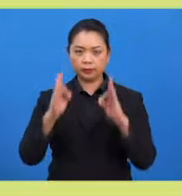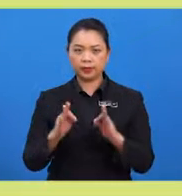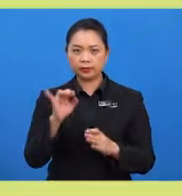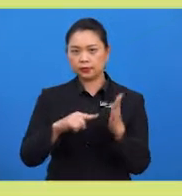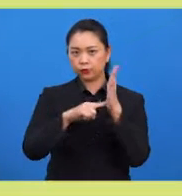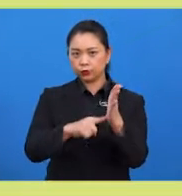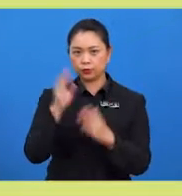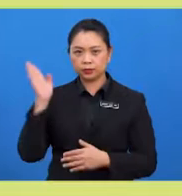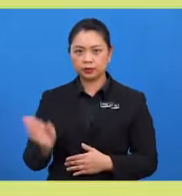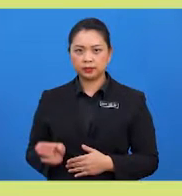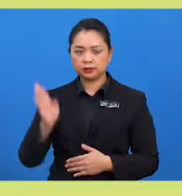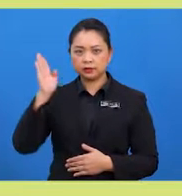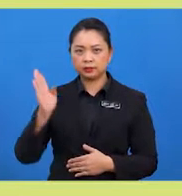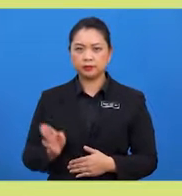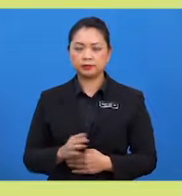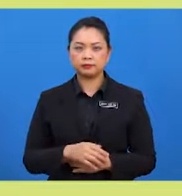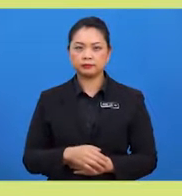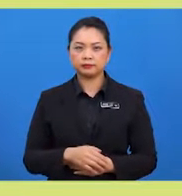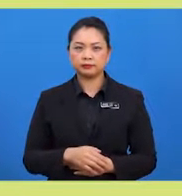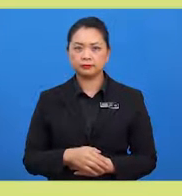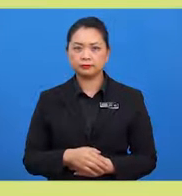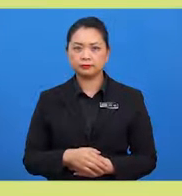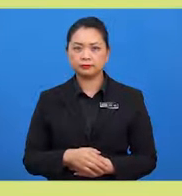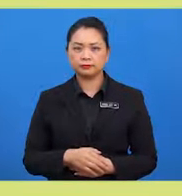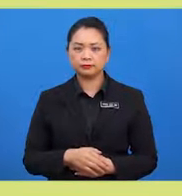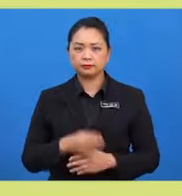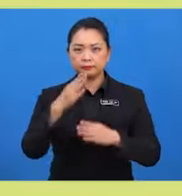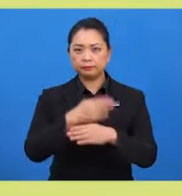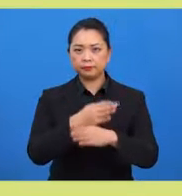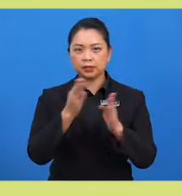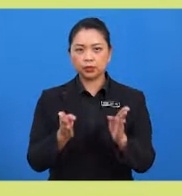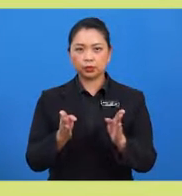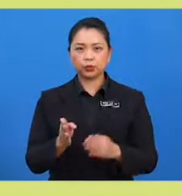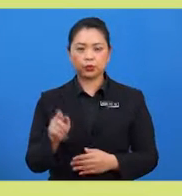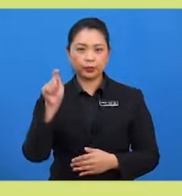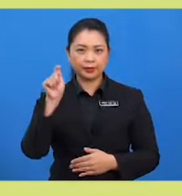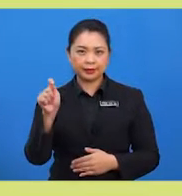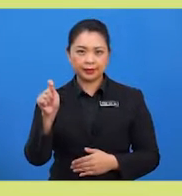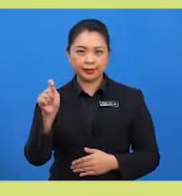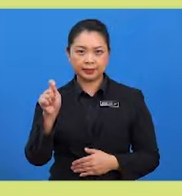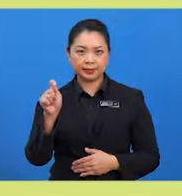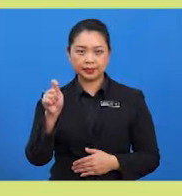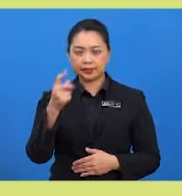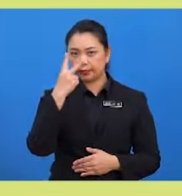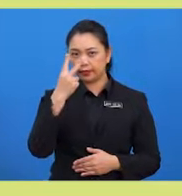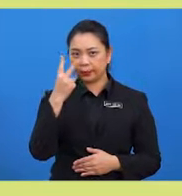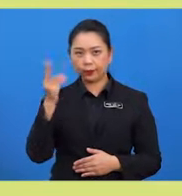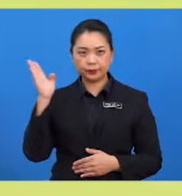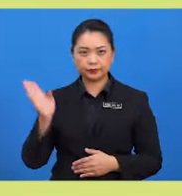ditunjukkan. Format akaun untung rugi bentuk T seperti yang ditunjukkan.